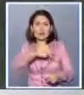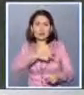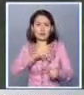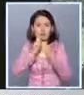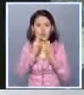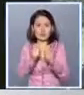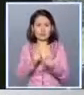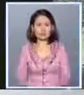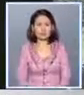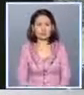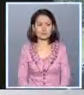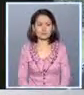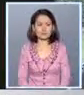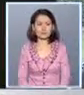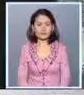етті.